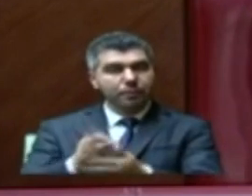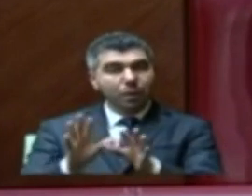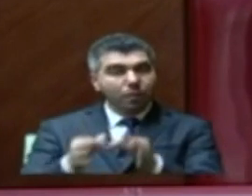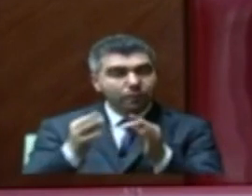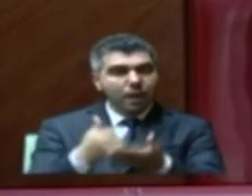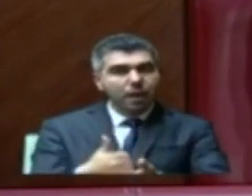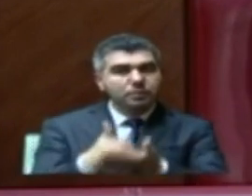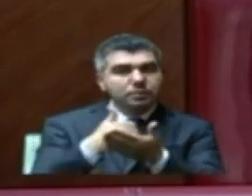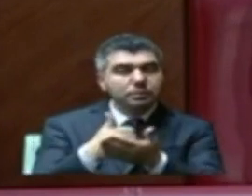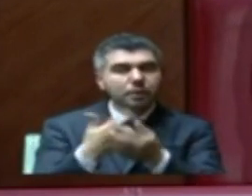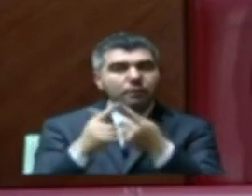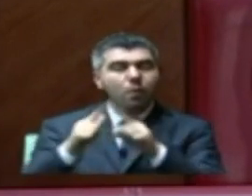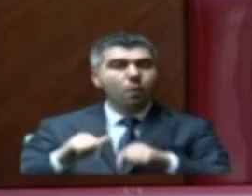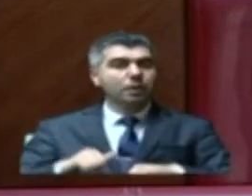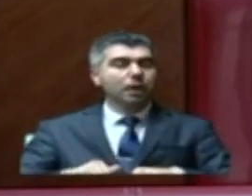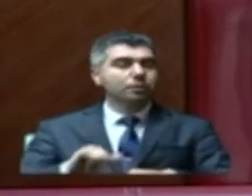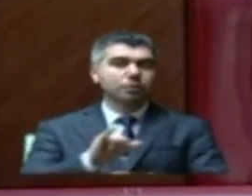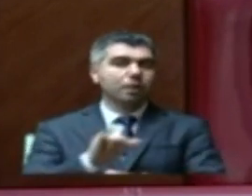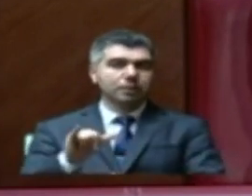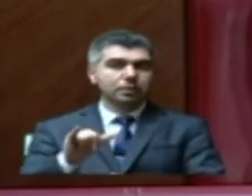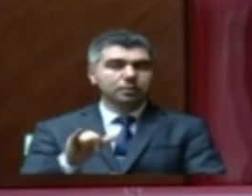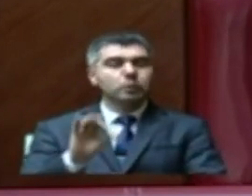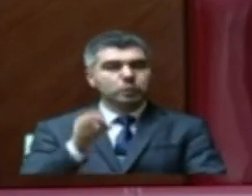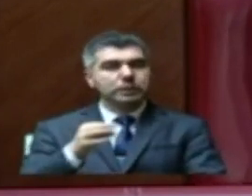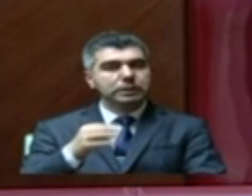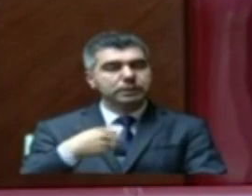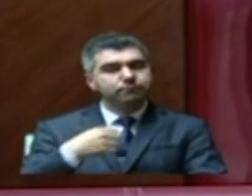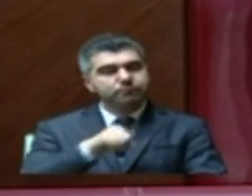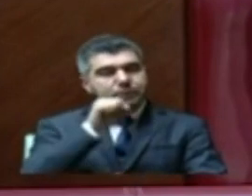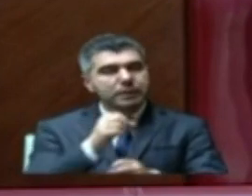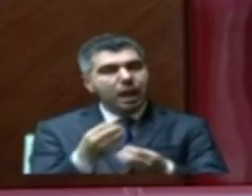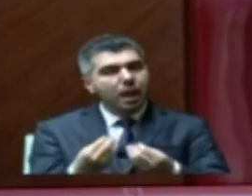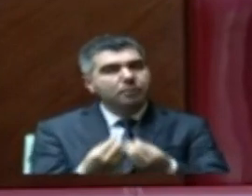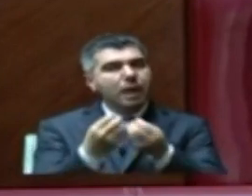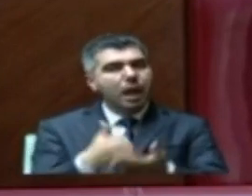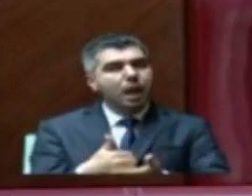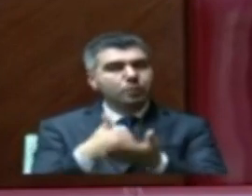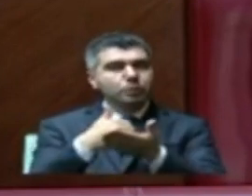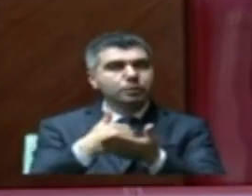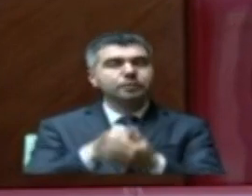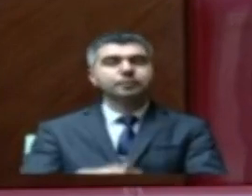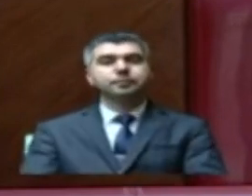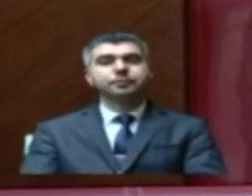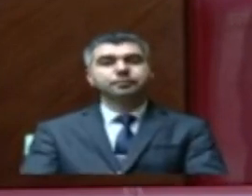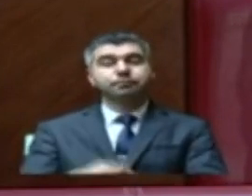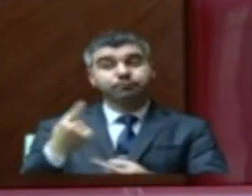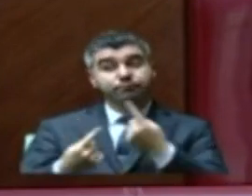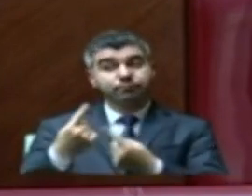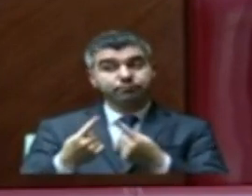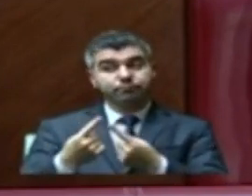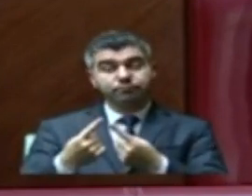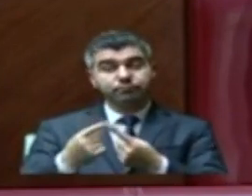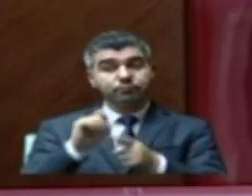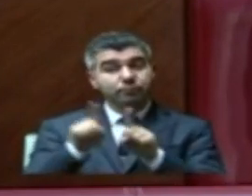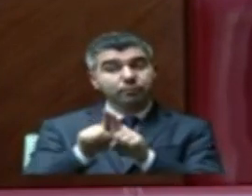ديالها ليس فقط عند الوزارة، احنا عندنا الإرادة، هناك إرادة كبيرة من أجل إنجاح هذه المشاريع، ولكن كنطلبوا منكم